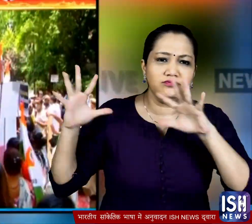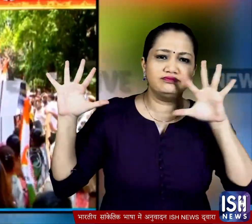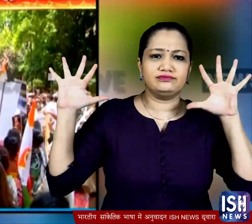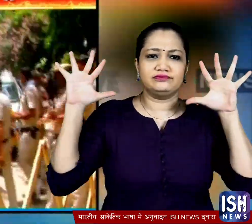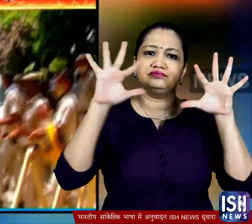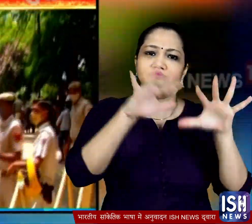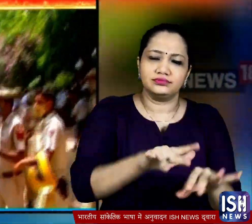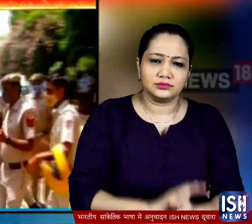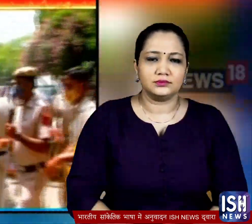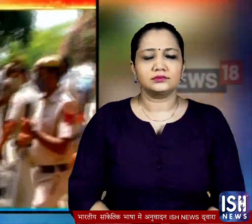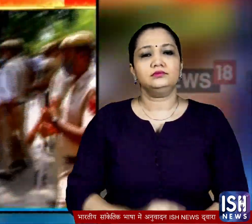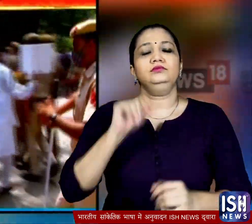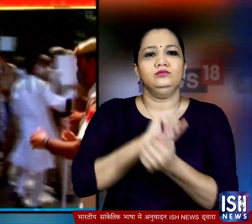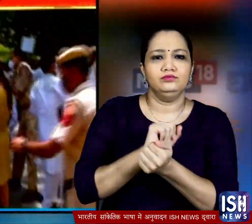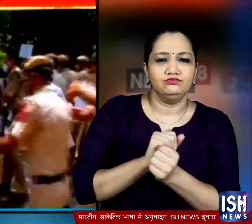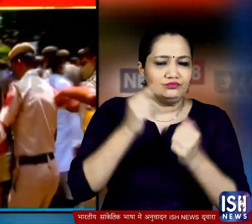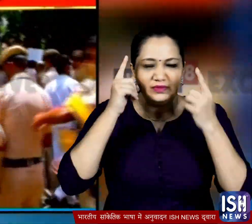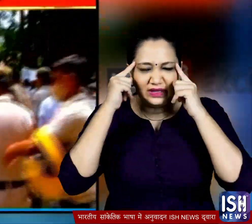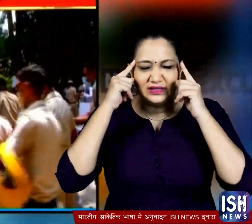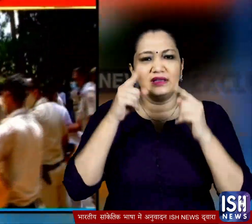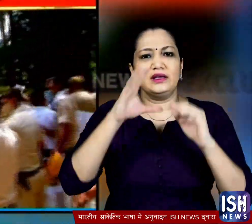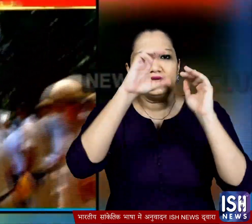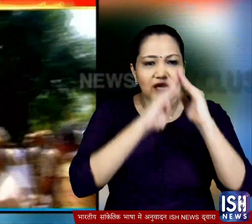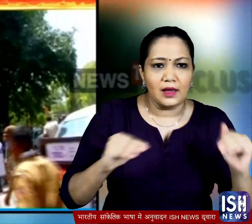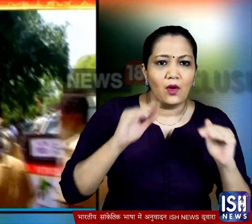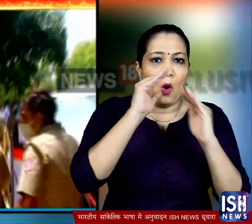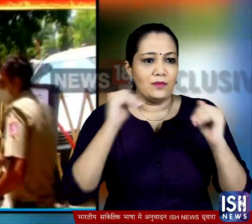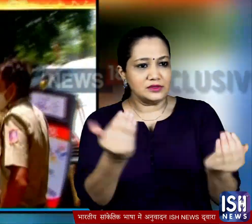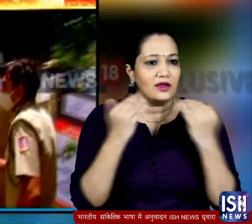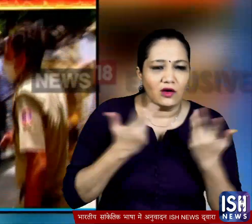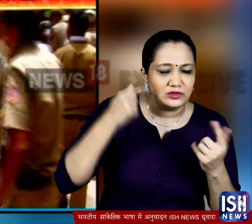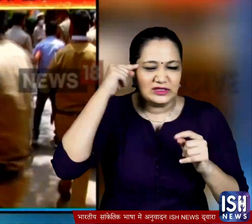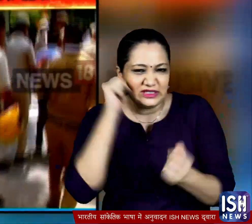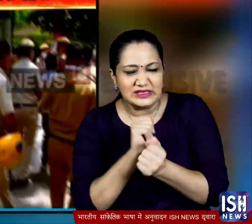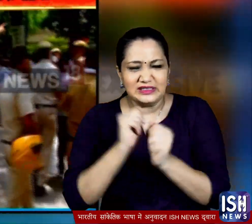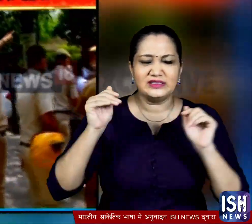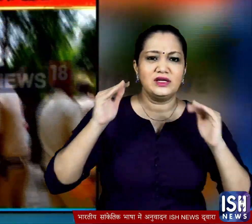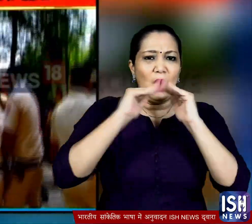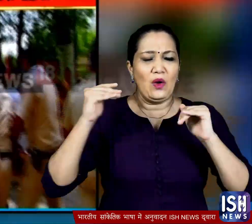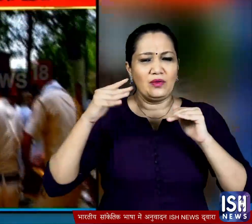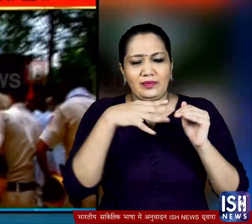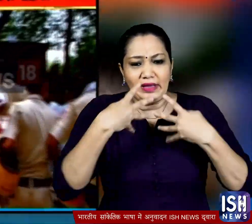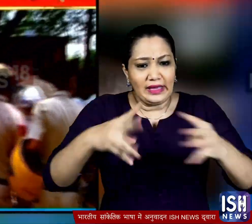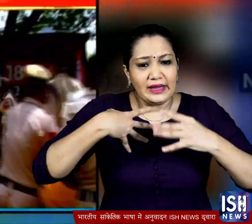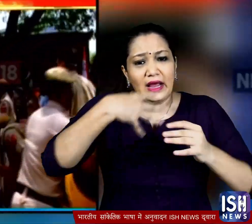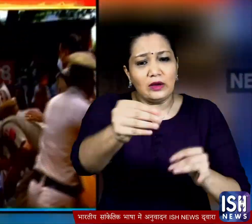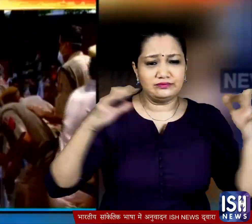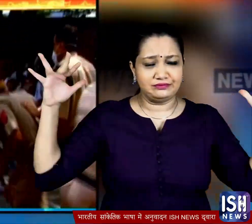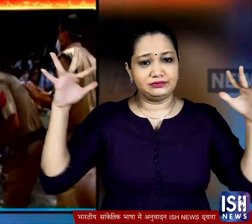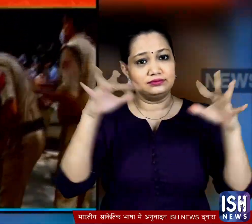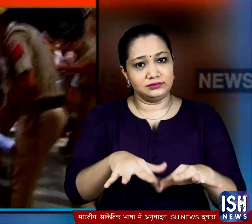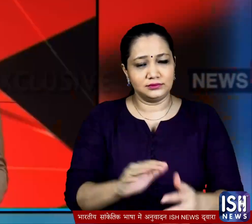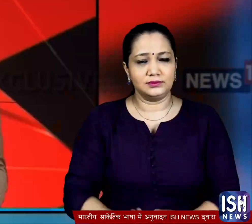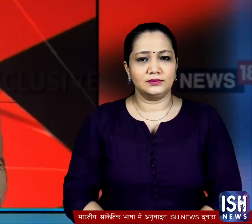तरफ जमा होने लगे, जिसके बाद पुलिस वालों का ध्यान भी मुख्यमंत्री के घर की सुरक्षा में लग गया। पूरी भीड़ सीएम के घर के गेट के बाहर जमा हो